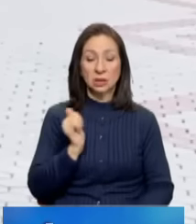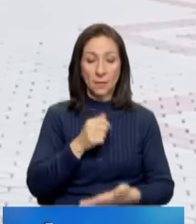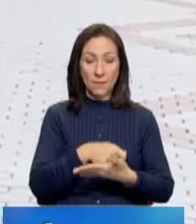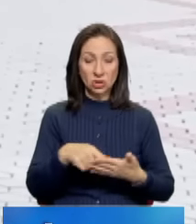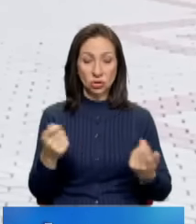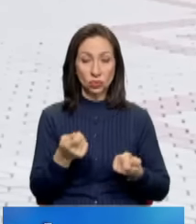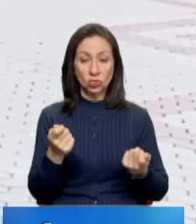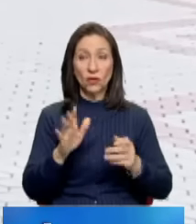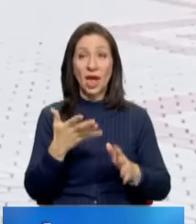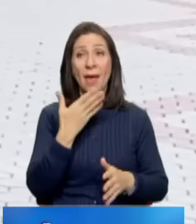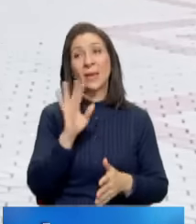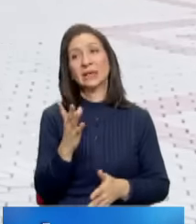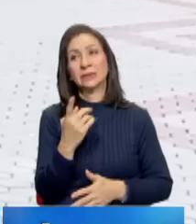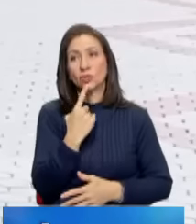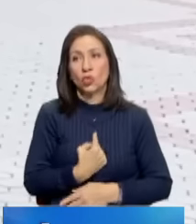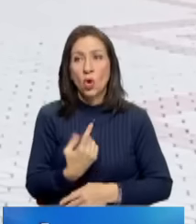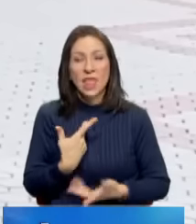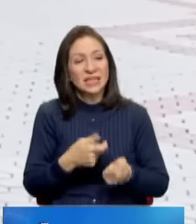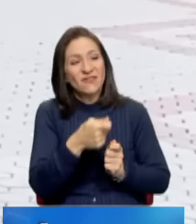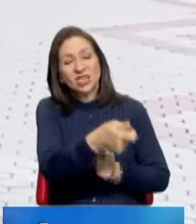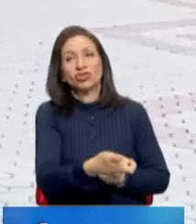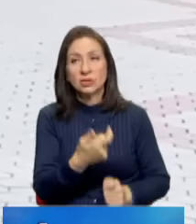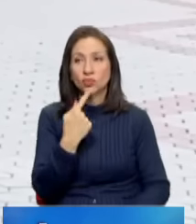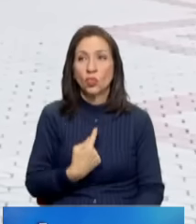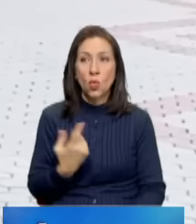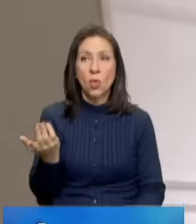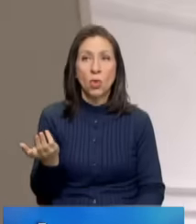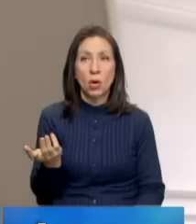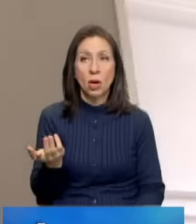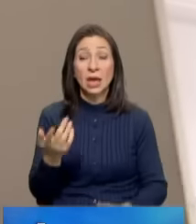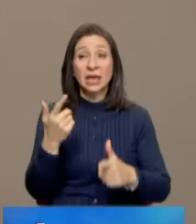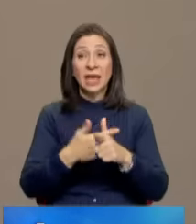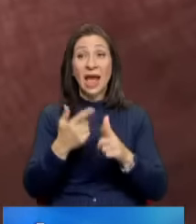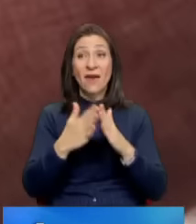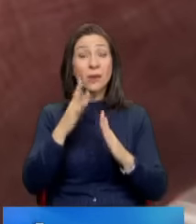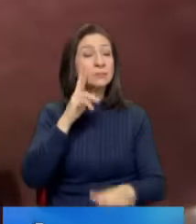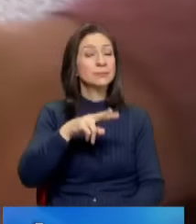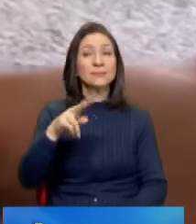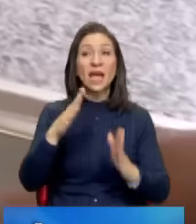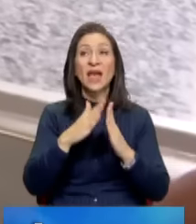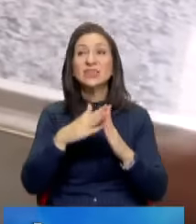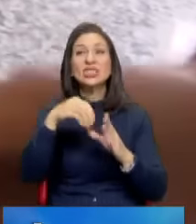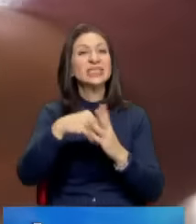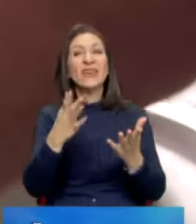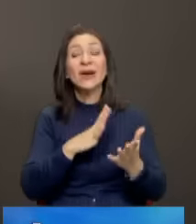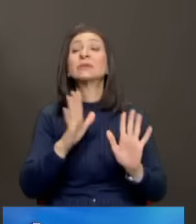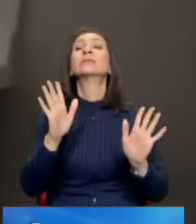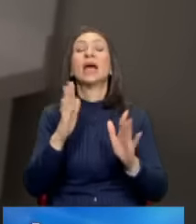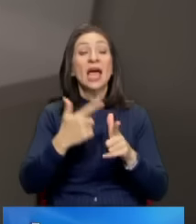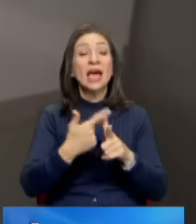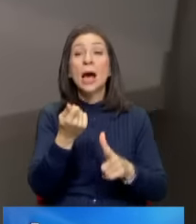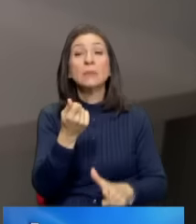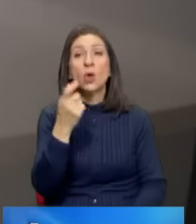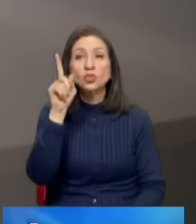ücretle çalışıyoruz ya da emekliyiz. Nasıl vereceğiz bu parayı diyorlar. Kiralık ev bakanlar evin özelliklerinden önce kira